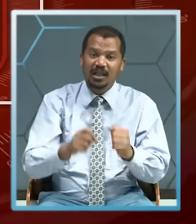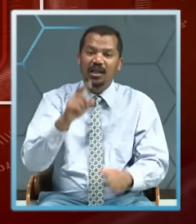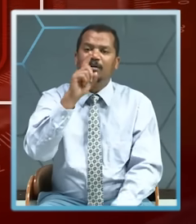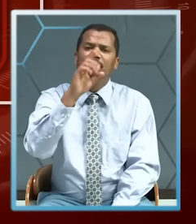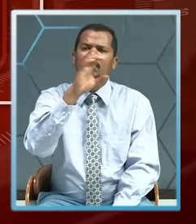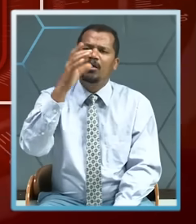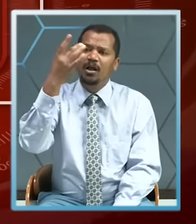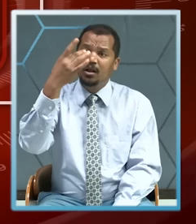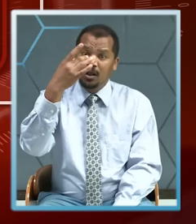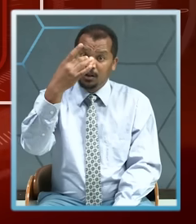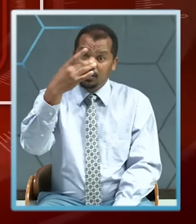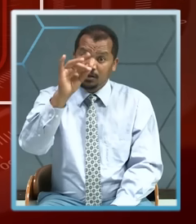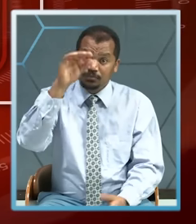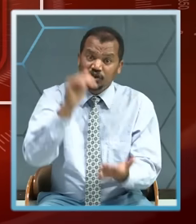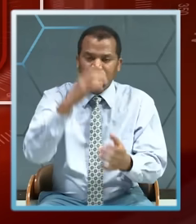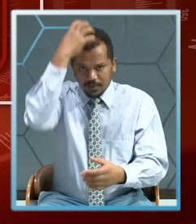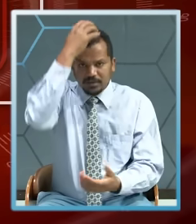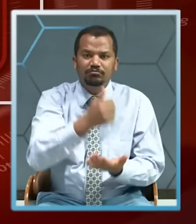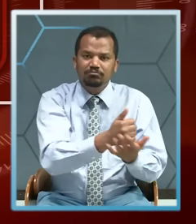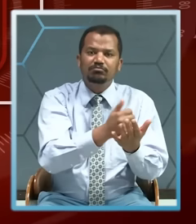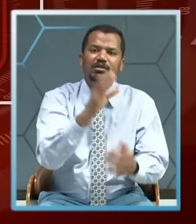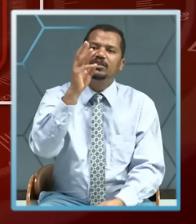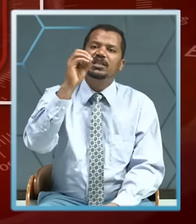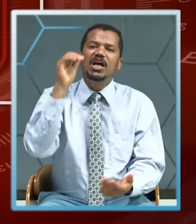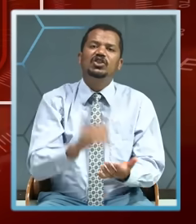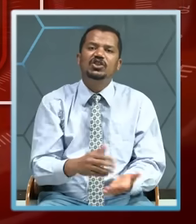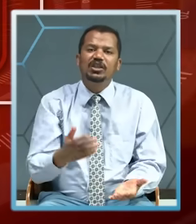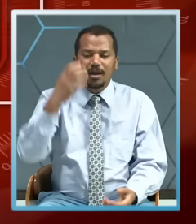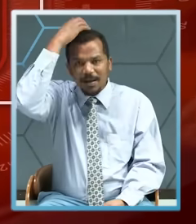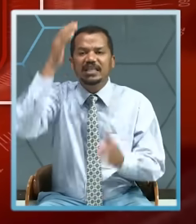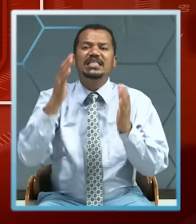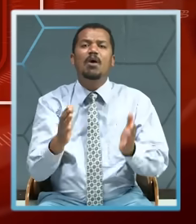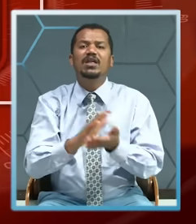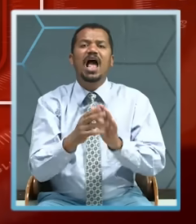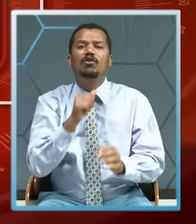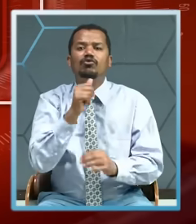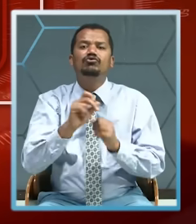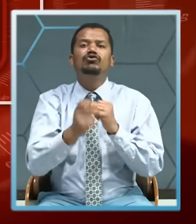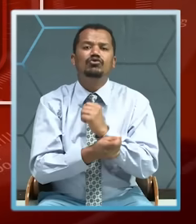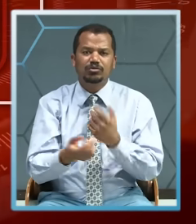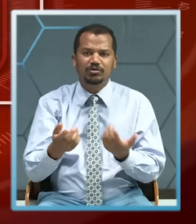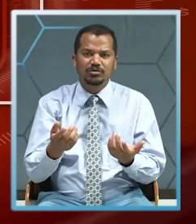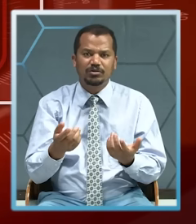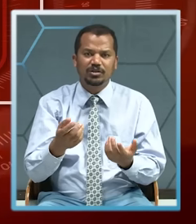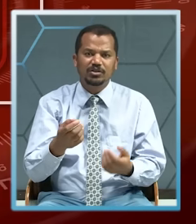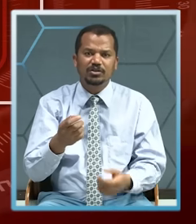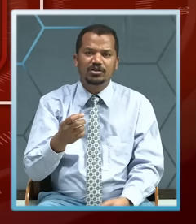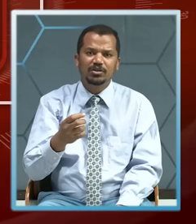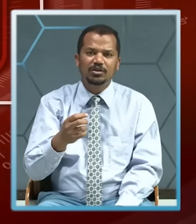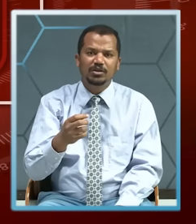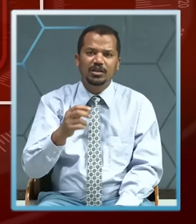መሰረት 118,000 መንግስት እየረዳ ሲሆን 60,000 ደግሞ መንግስት ያሉ ድርጅቶች ህብረት ጆፕ እንለዋለን